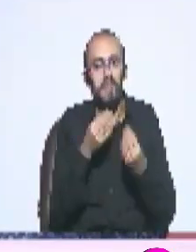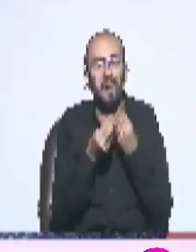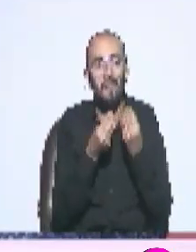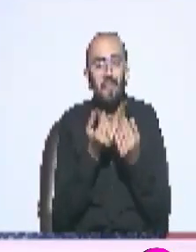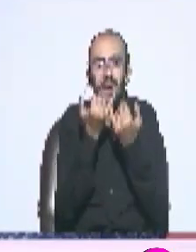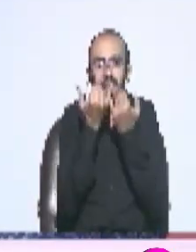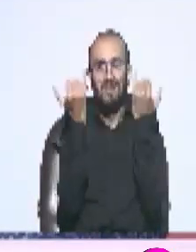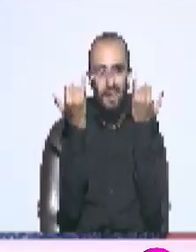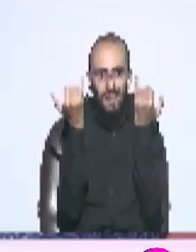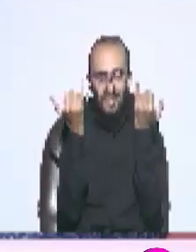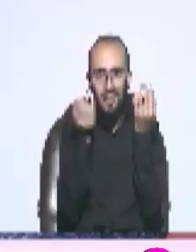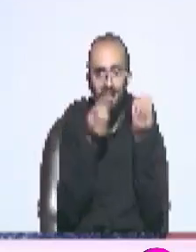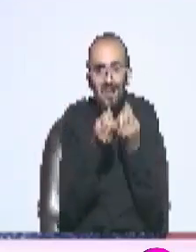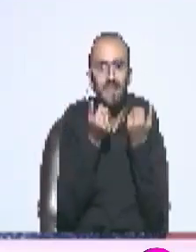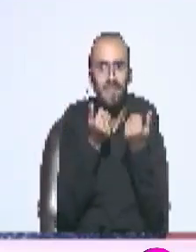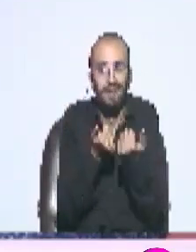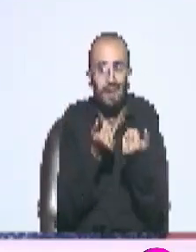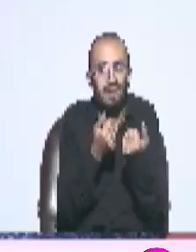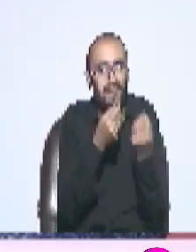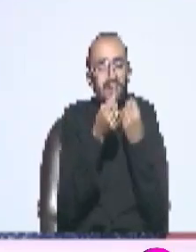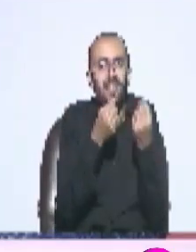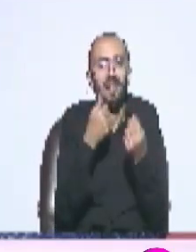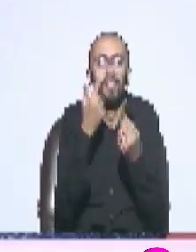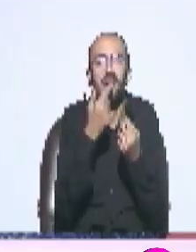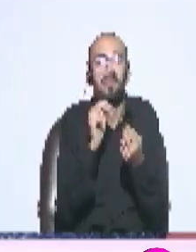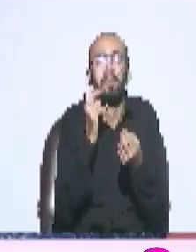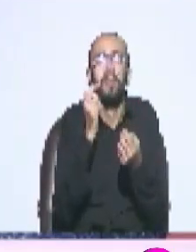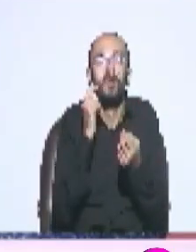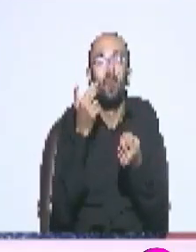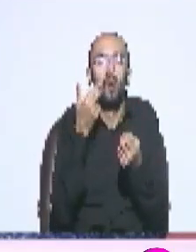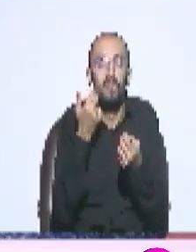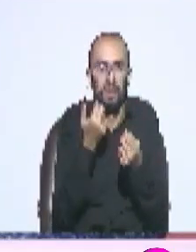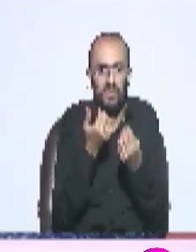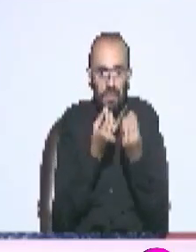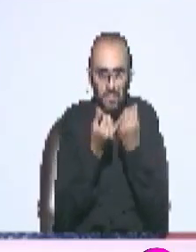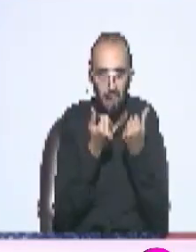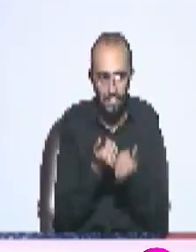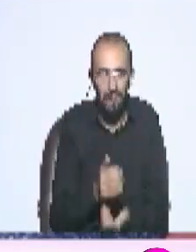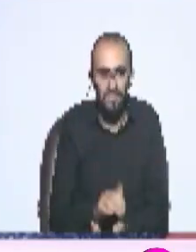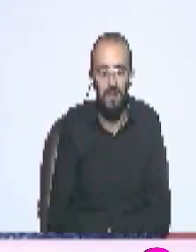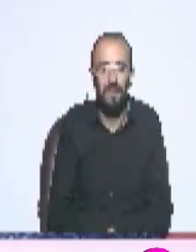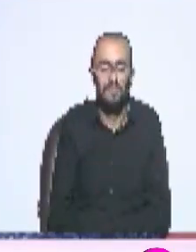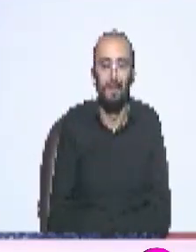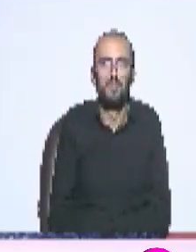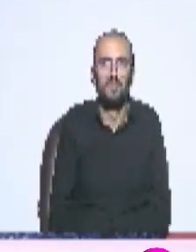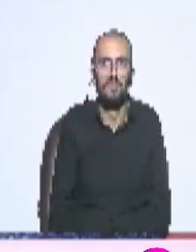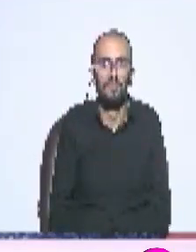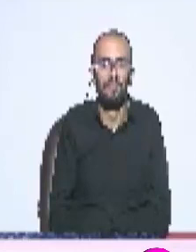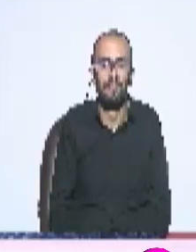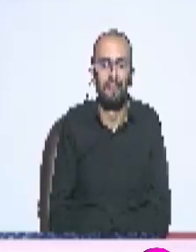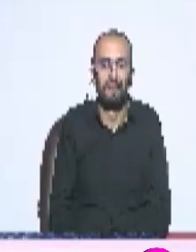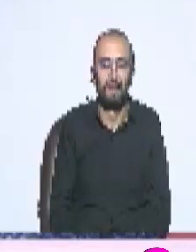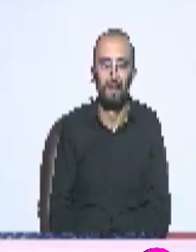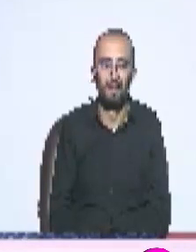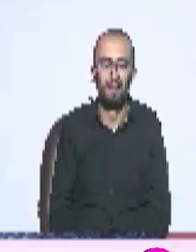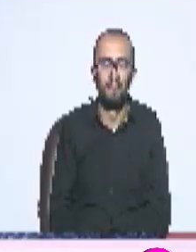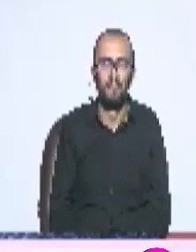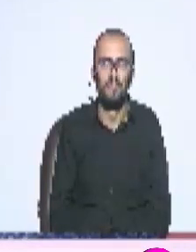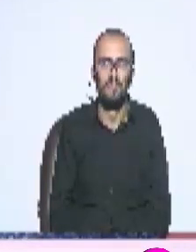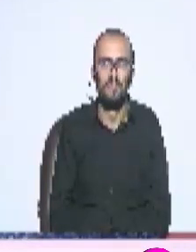لطيفه ا حلو المعشر زي ما بيقولوا ليها كلمات كتيره وعايز اقول لحضرتك ان في